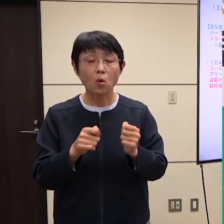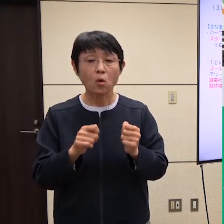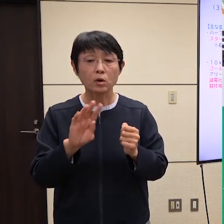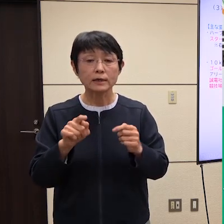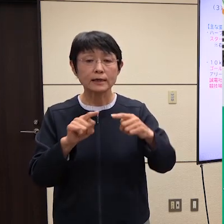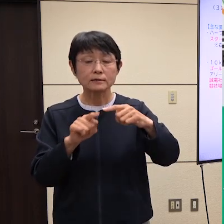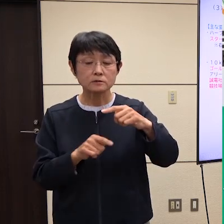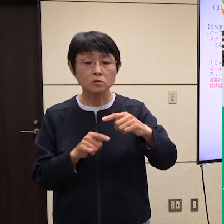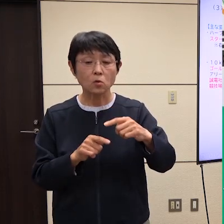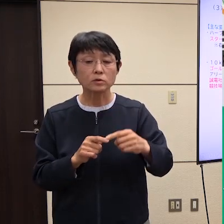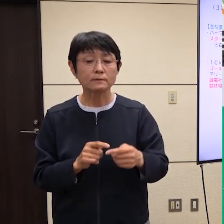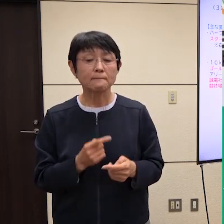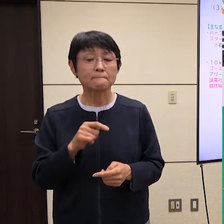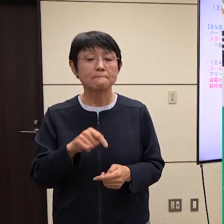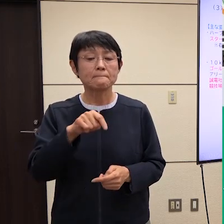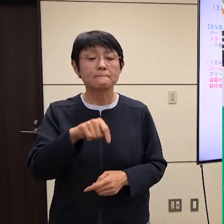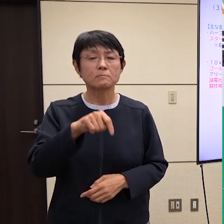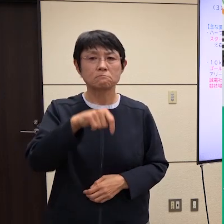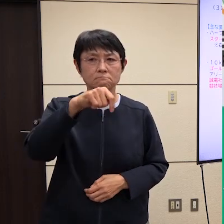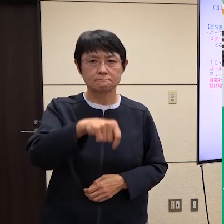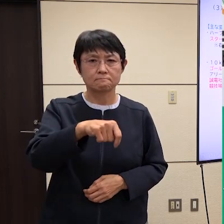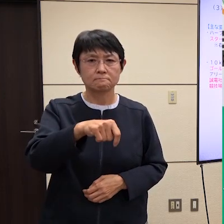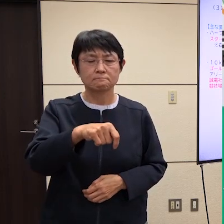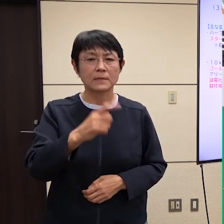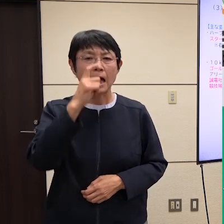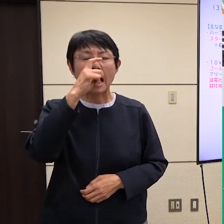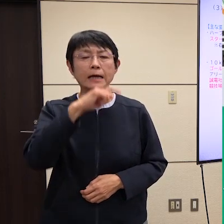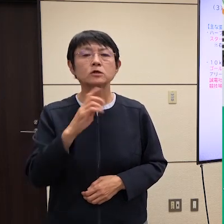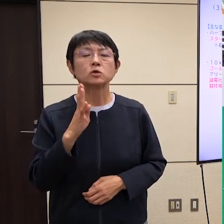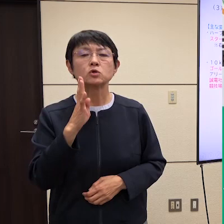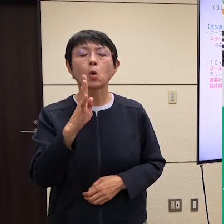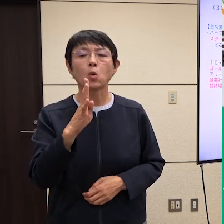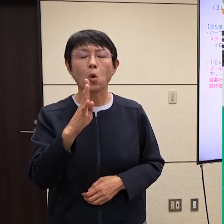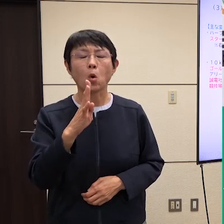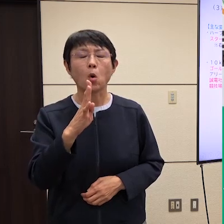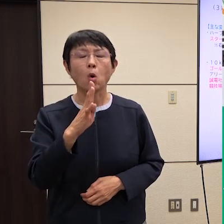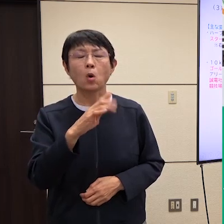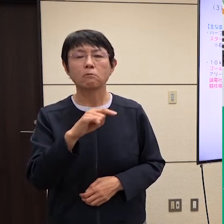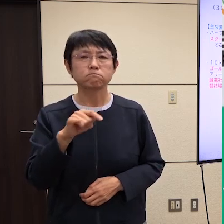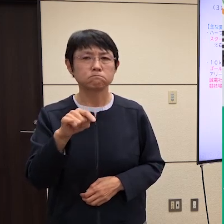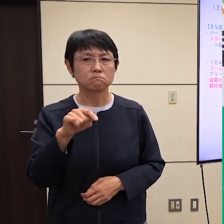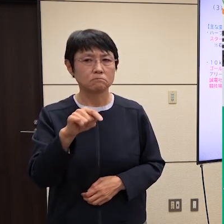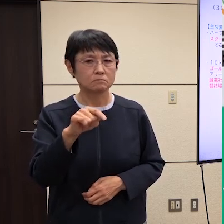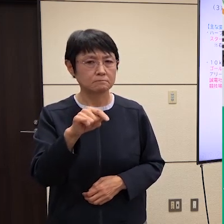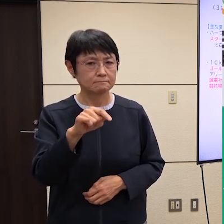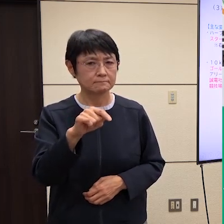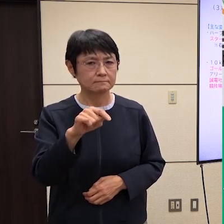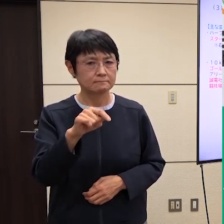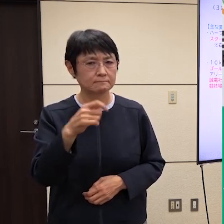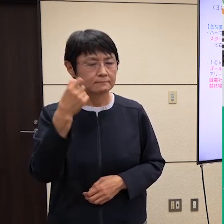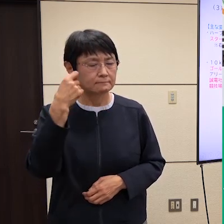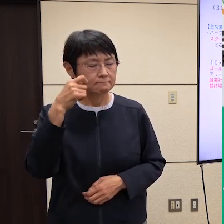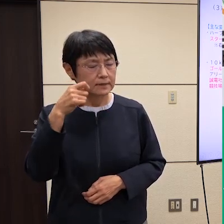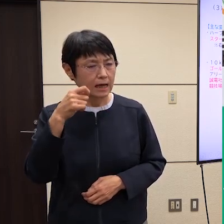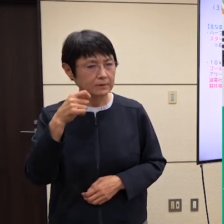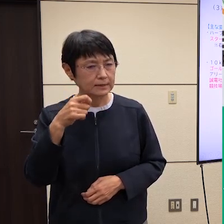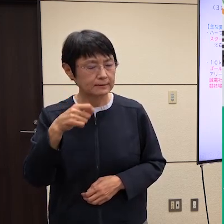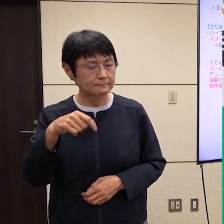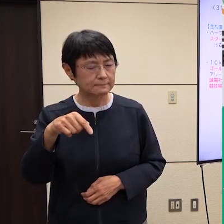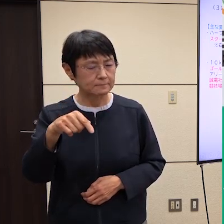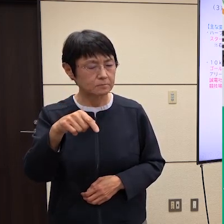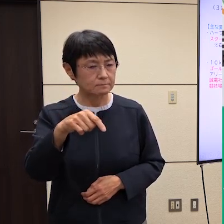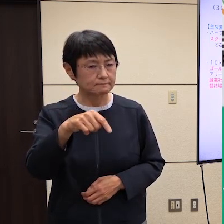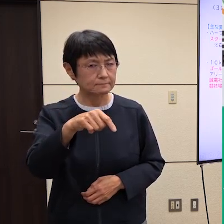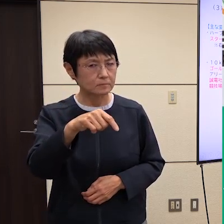県庁まで行きまして、そして、94号に出てちょっと南に降りて